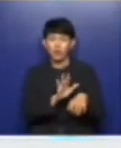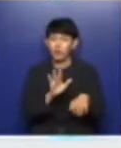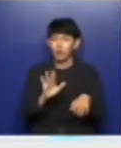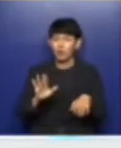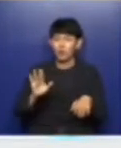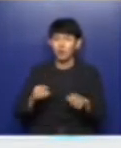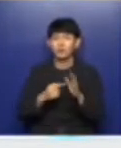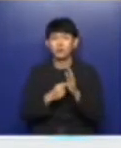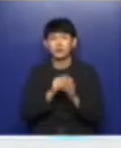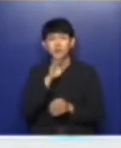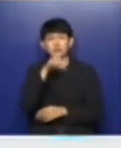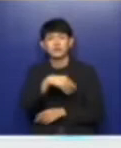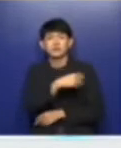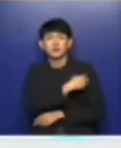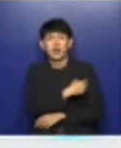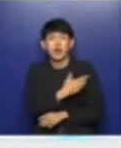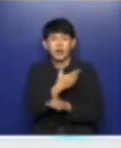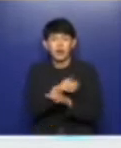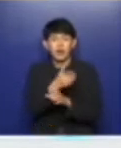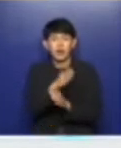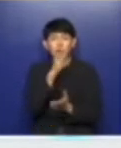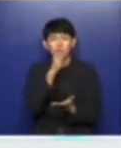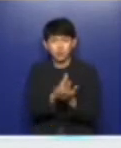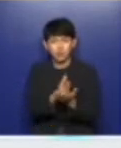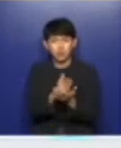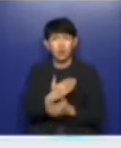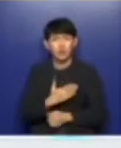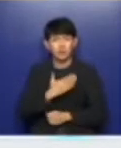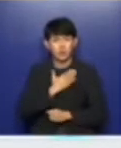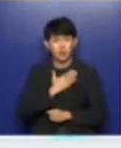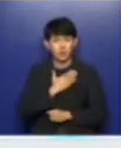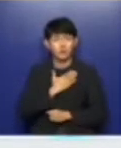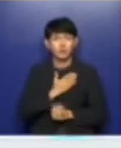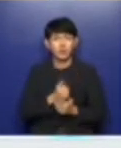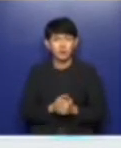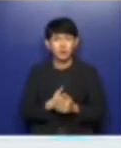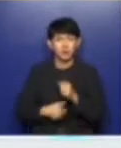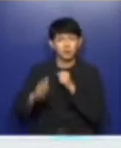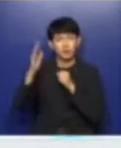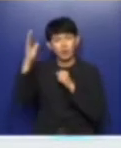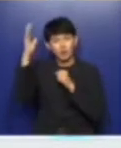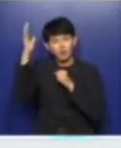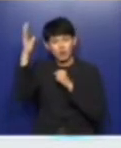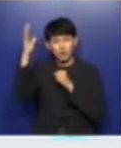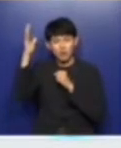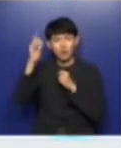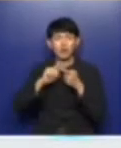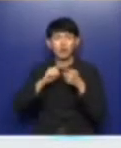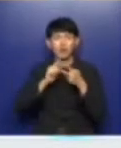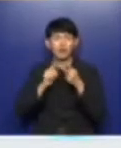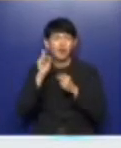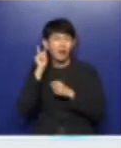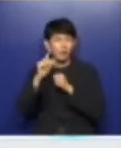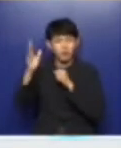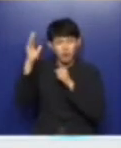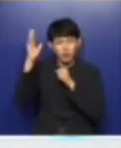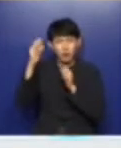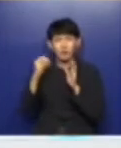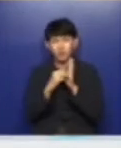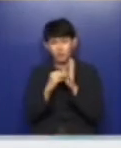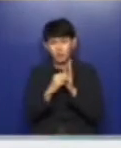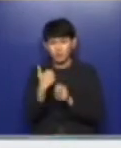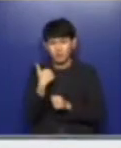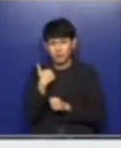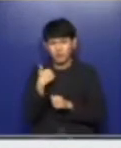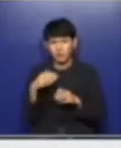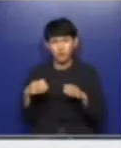ทศบาลปอดเหล้าเนี่ยผมไปเป็นทั้งเรียกว่าวิทยากรผมไม่เคยเป็นมาแถลงข่าวที่กรุงเทพกับท่านรัฐมนต